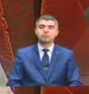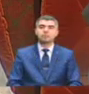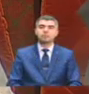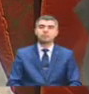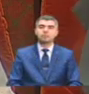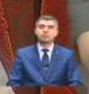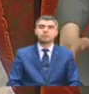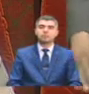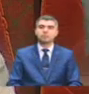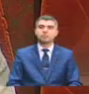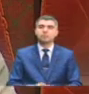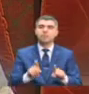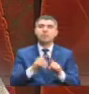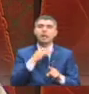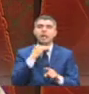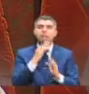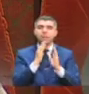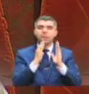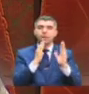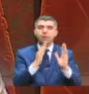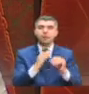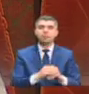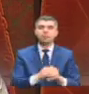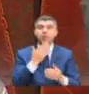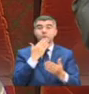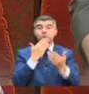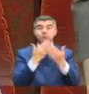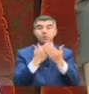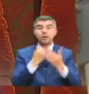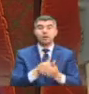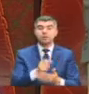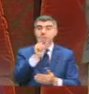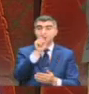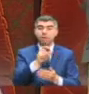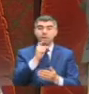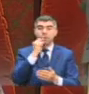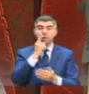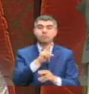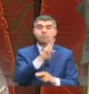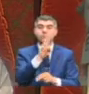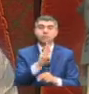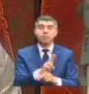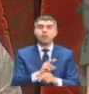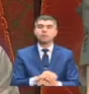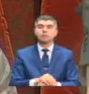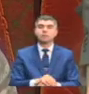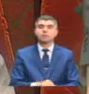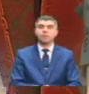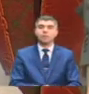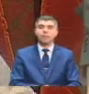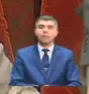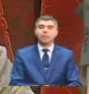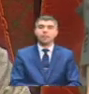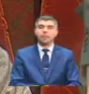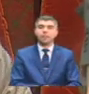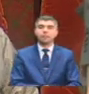الوزراء، عواشكم مبروكة. شكرا السيد النائب على هذا السؤال وعلى